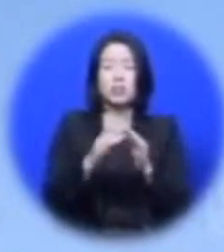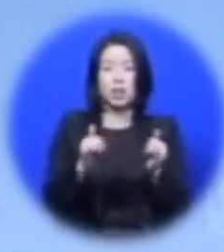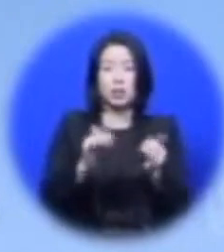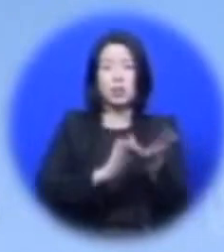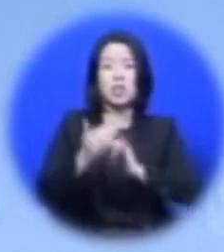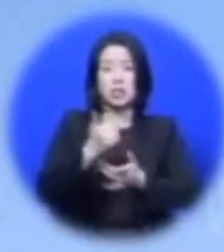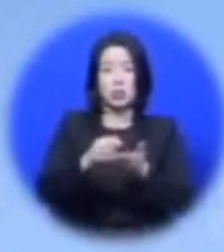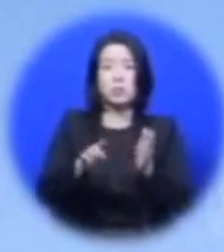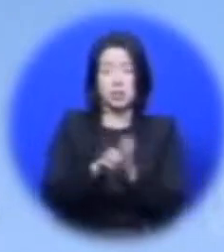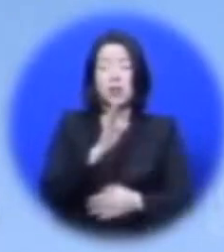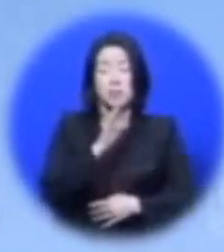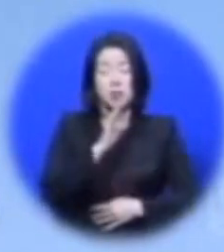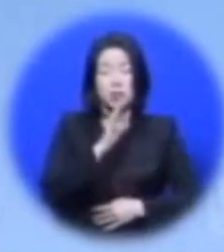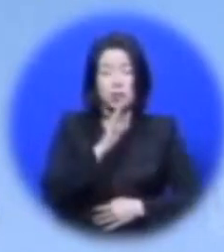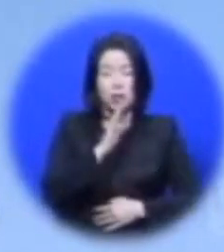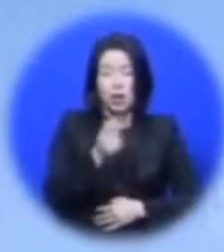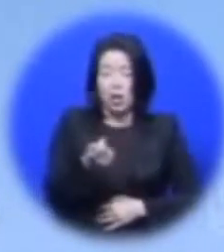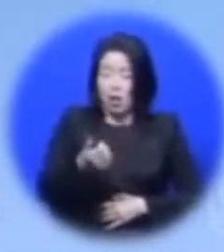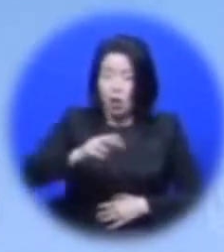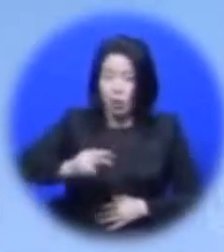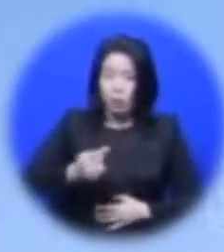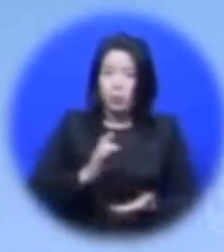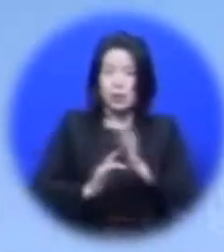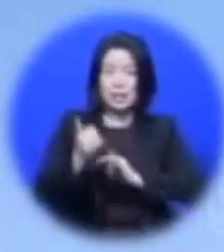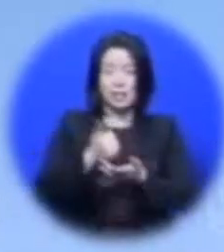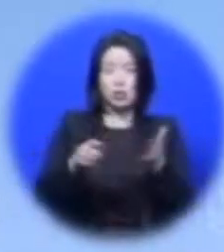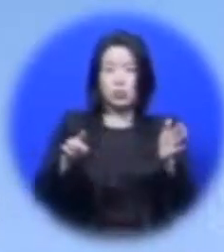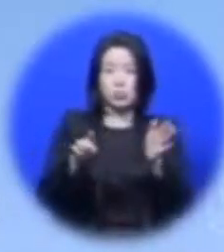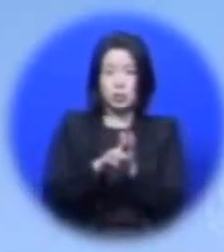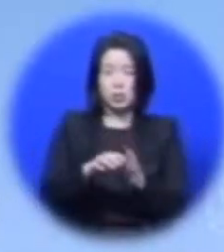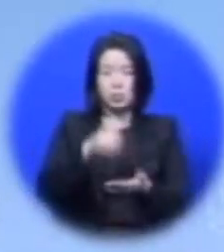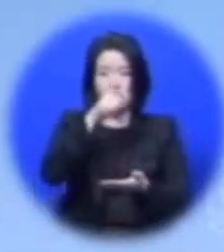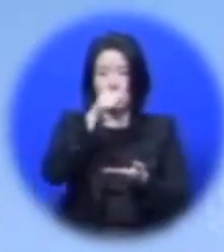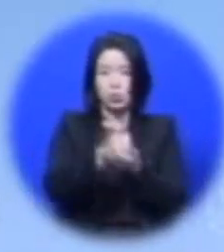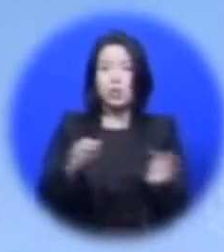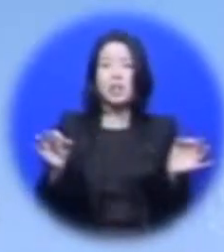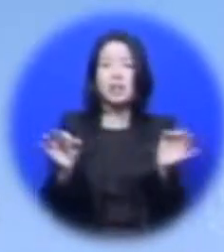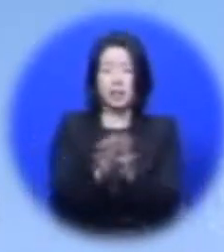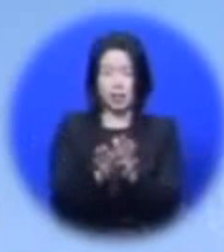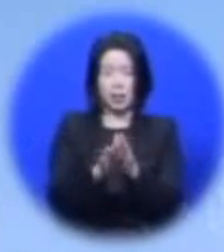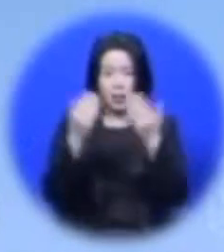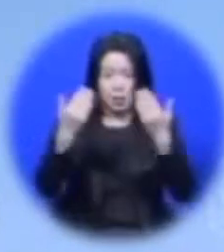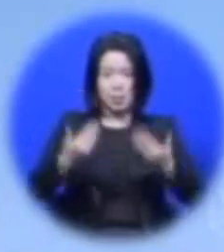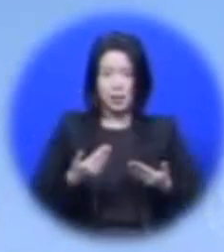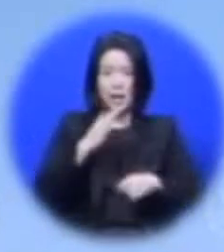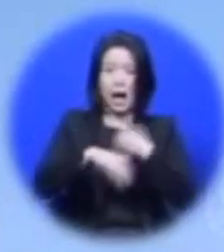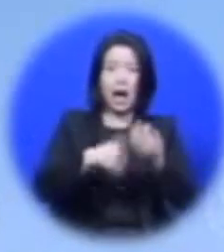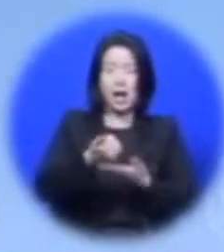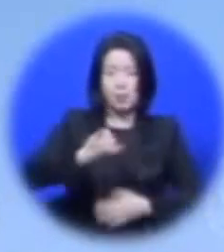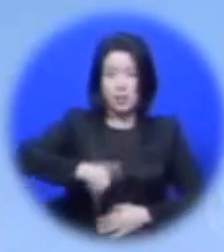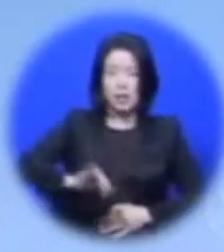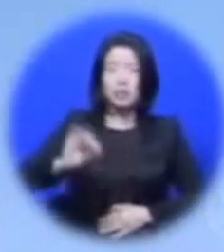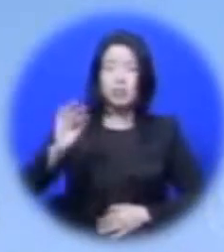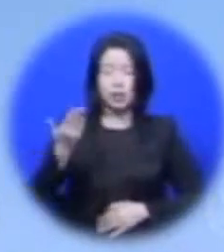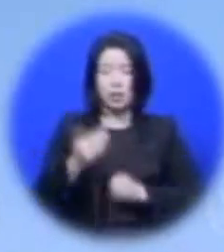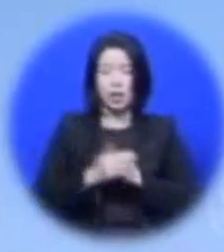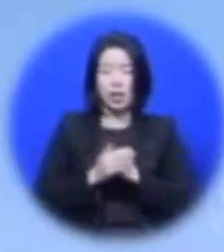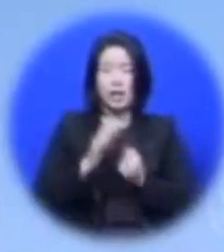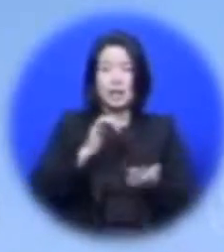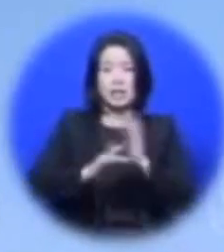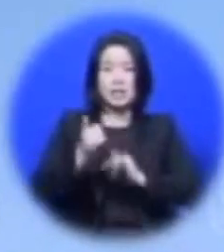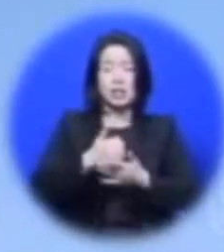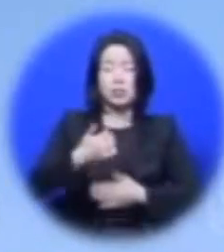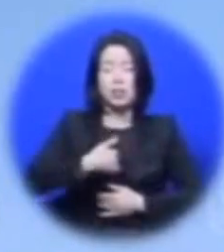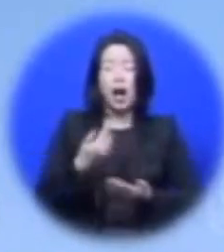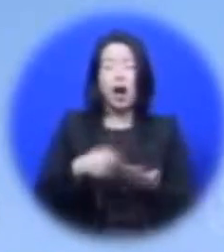사람이죠. 적어도 예수 믿으면 속죄함을 받는다. 하나님의 자녀가 된다. 예수님 나 위에